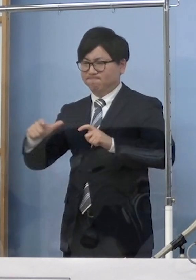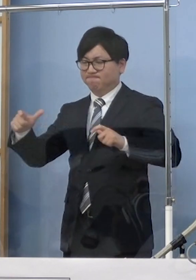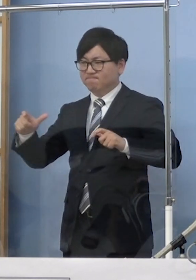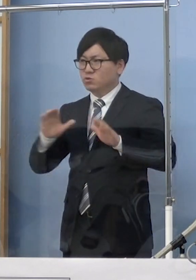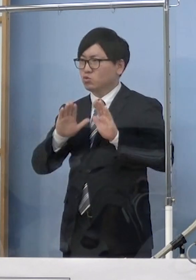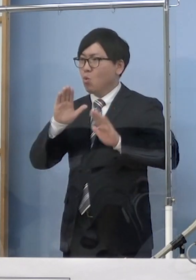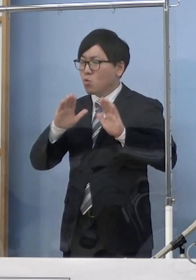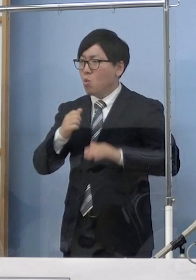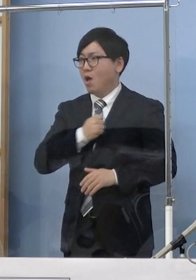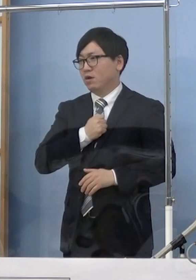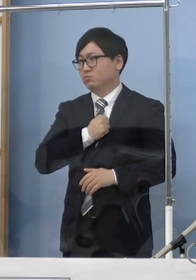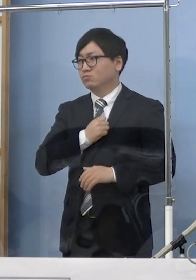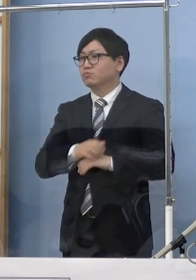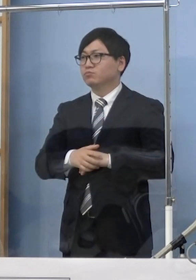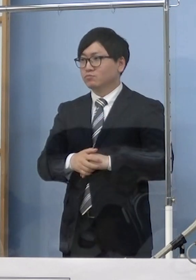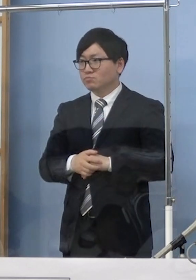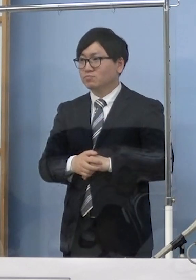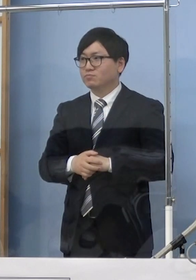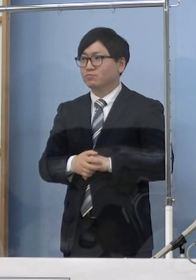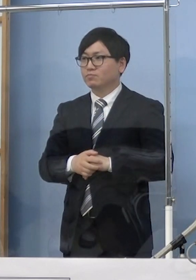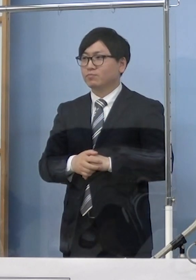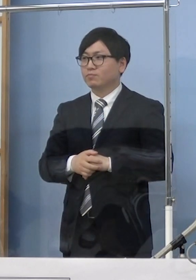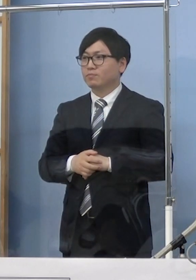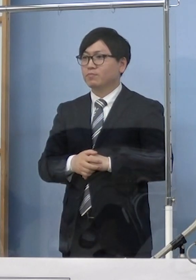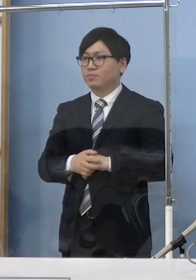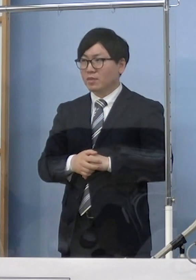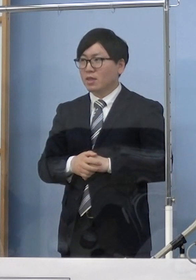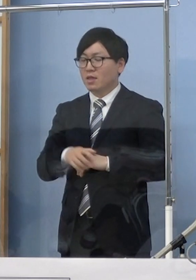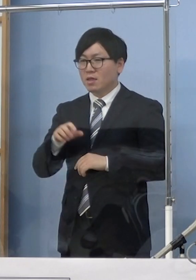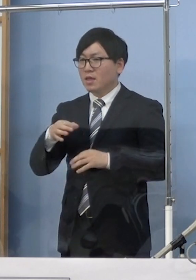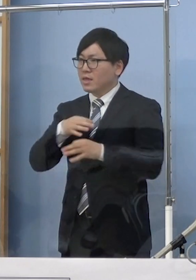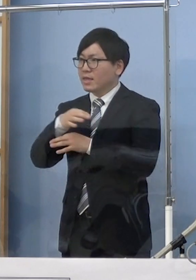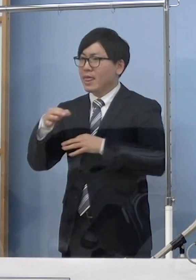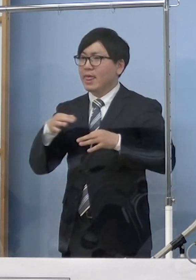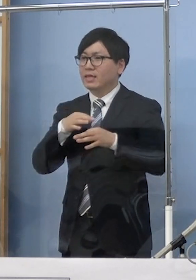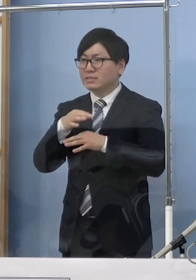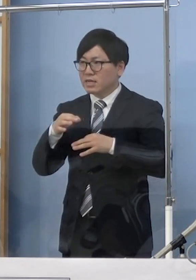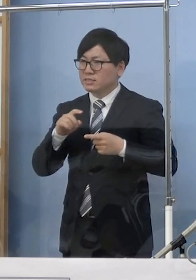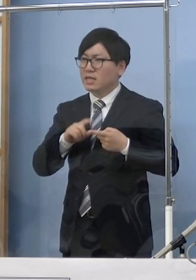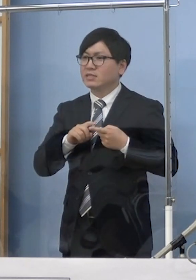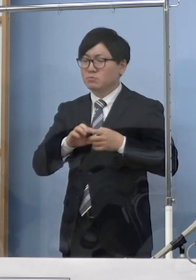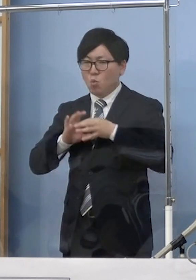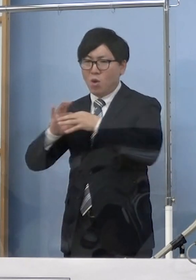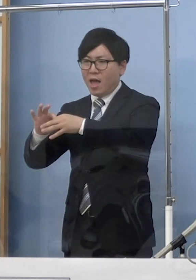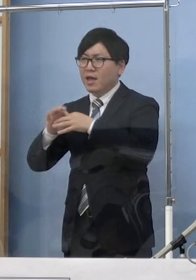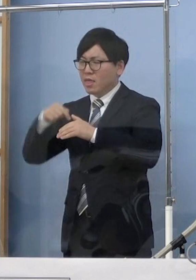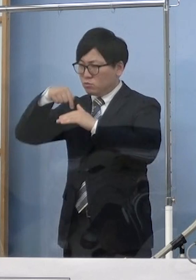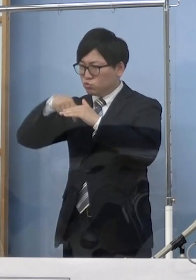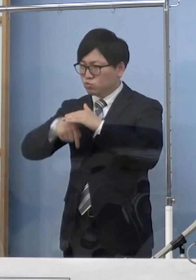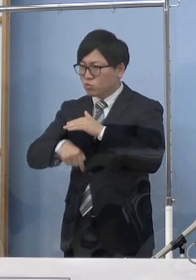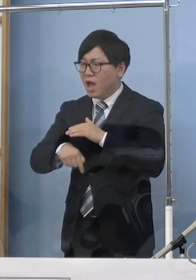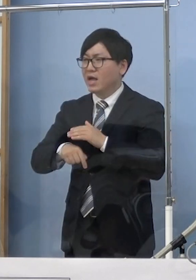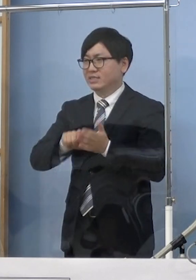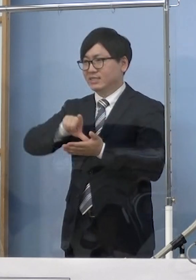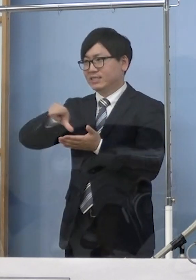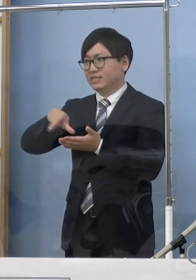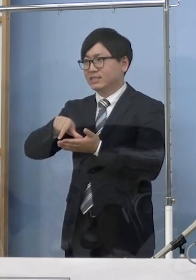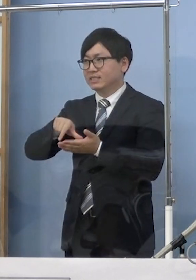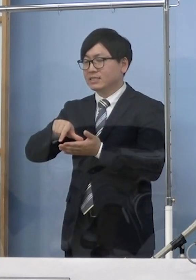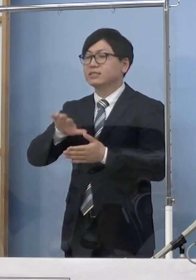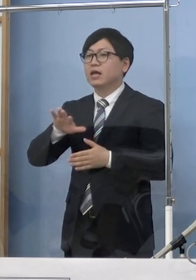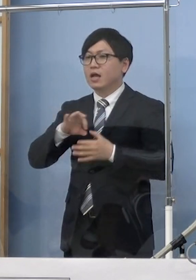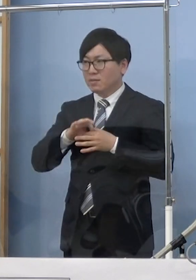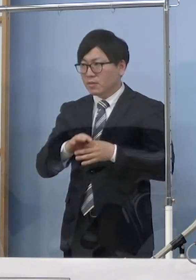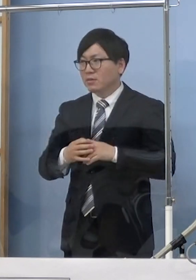で、まあ、やはりこれらと地続きになり、経済的にも関係の深いところ同様の傾向となっているところであり